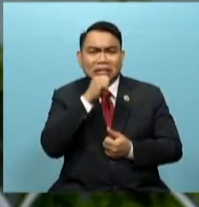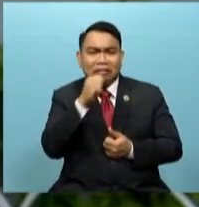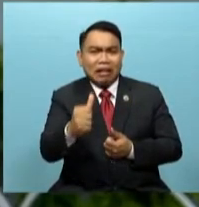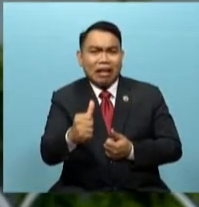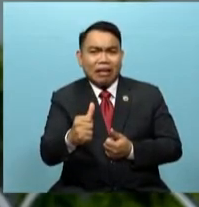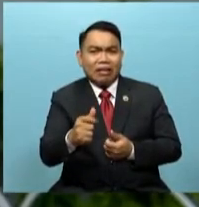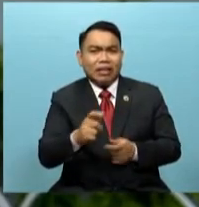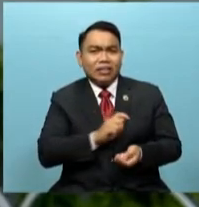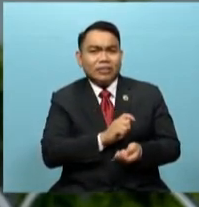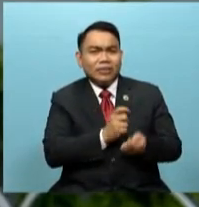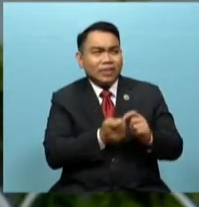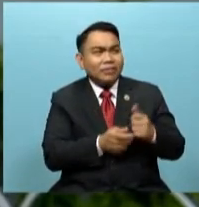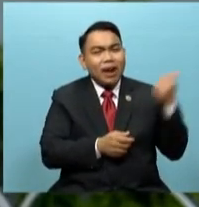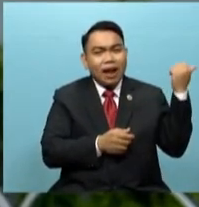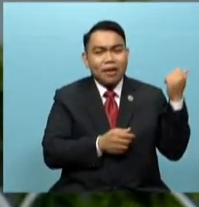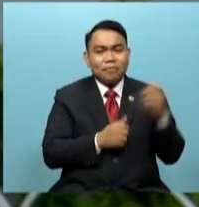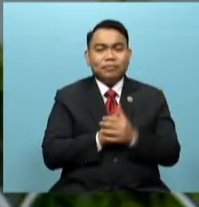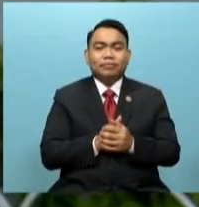kumubalin.